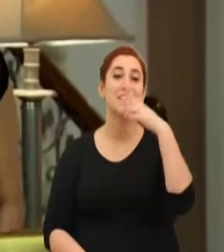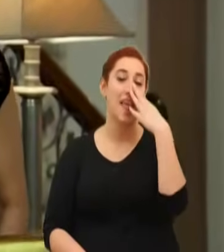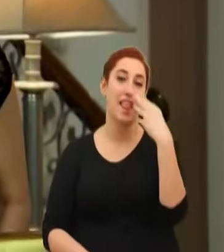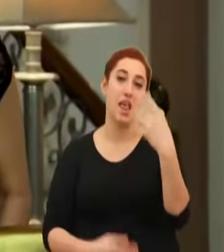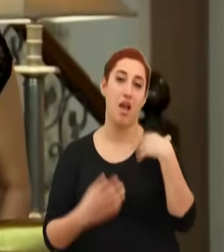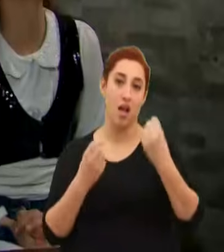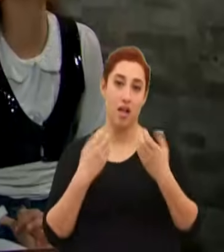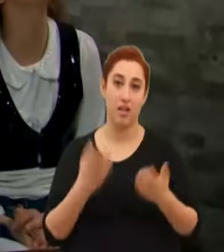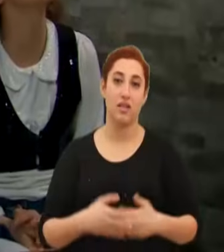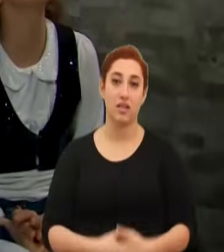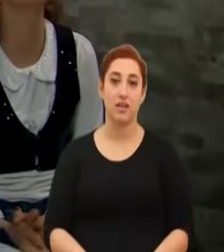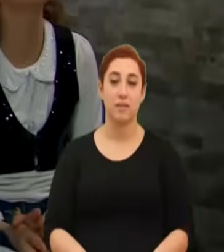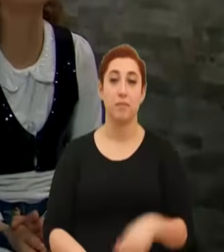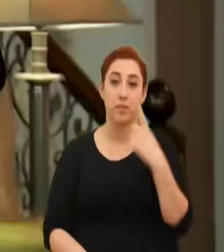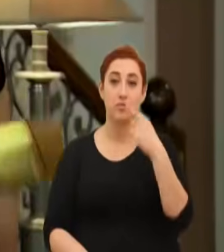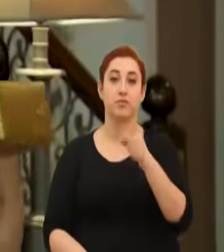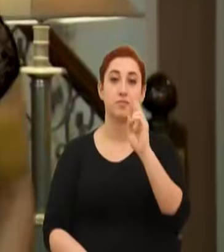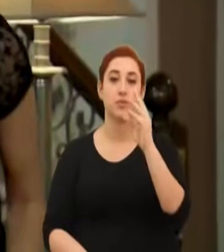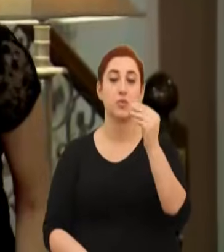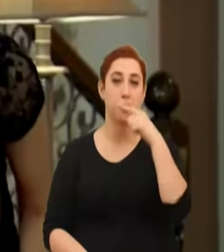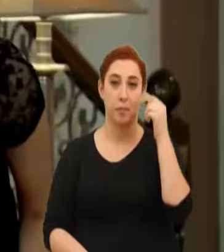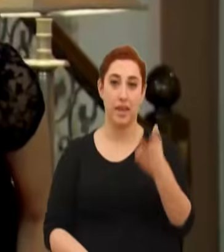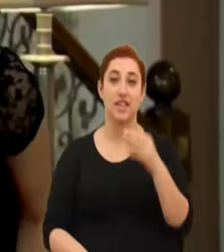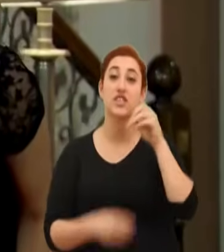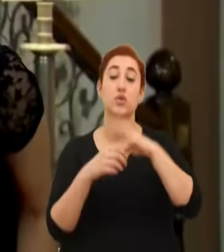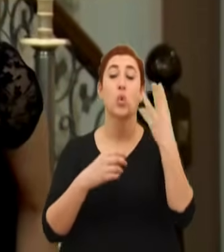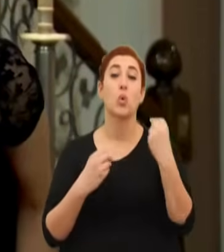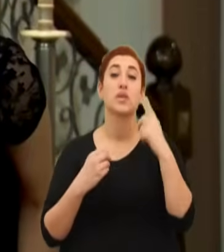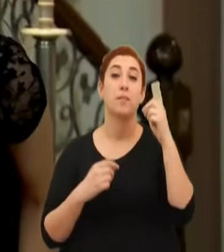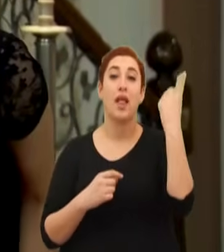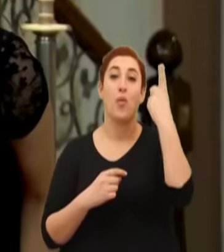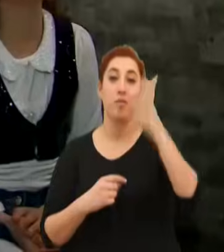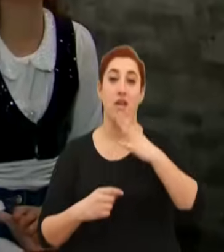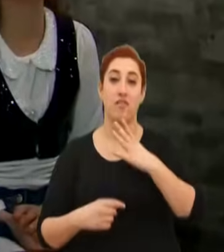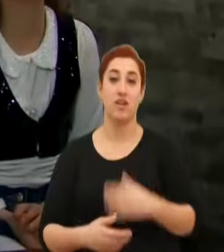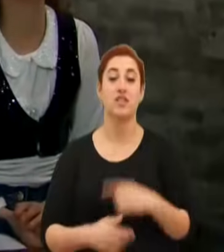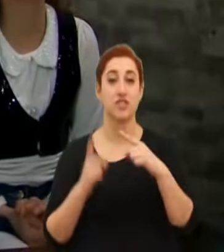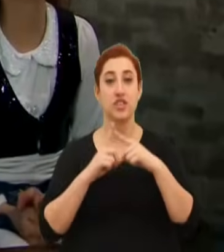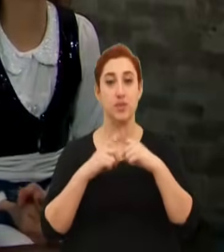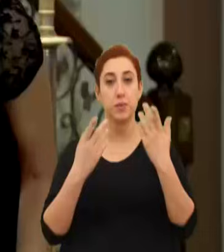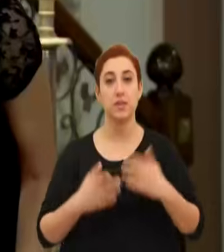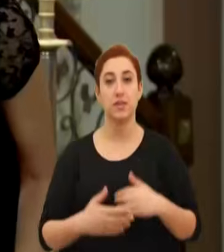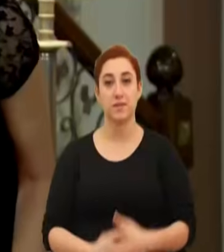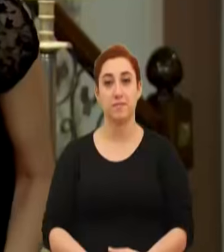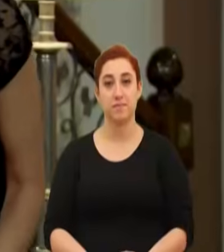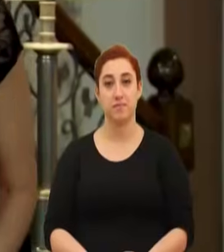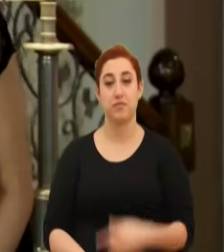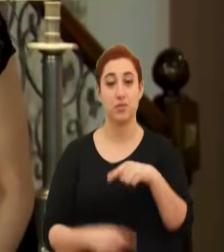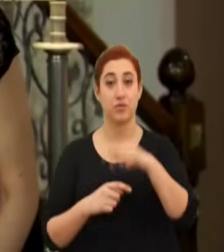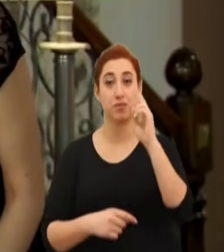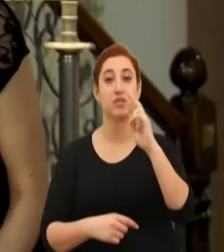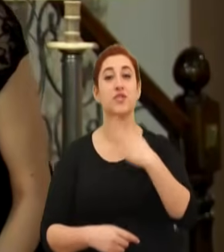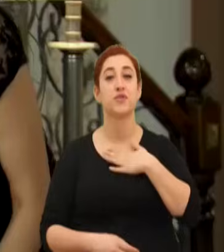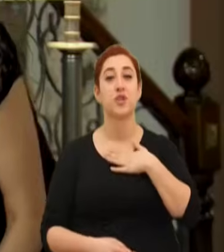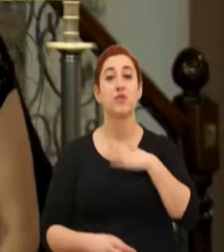size hediye aldım. Bak bu sana küçük bey. İçinde çok güzel bir helikopter var. Teşekkür ederim. Ay, bu da